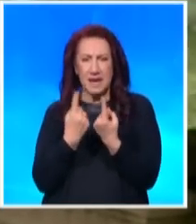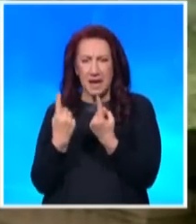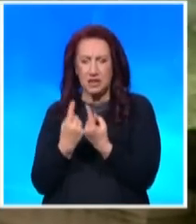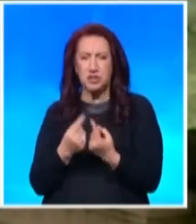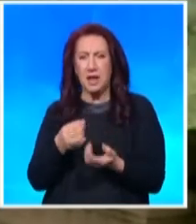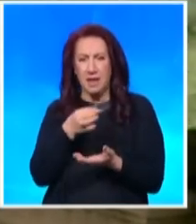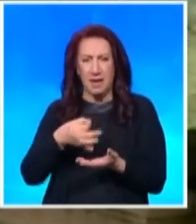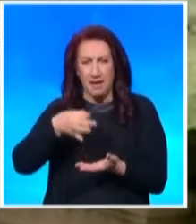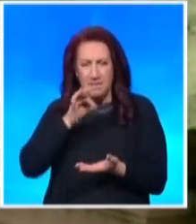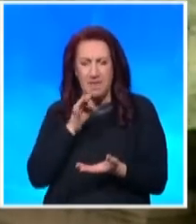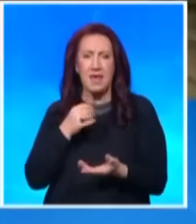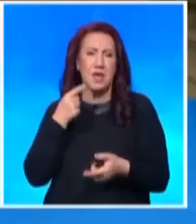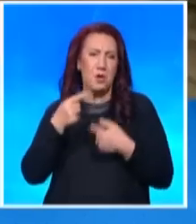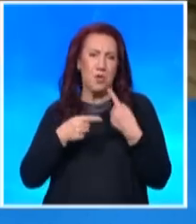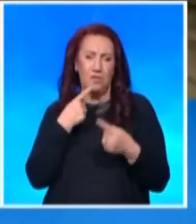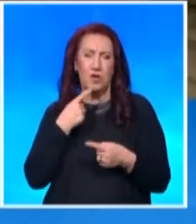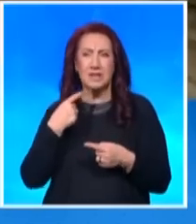развитието на културата у нас.